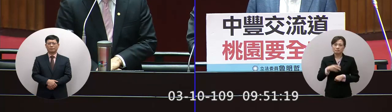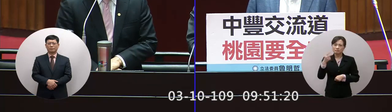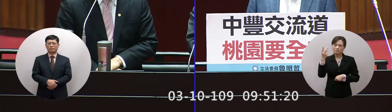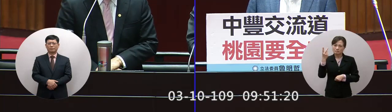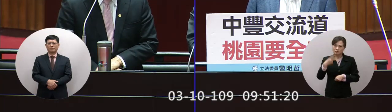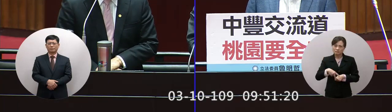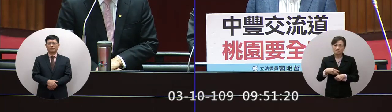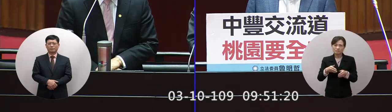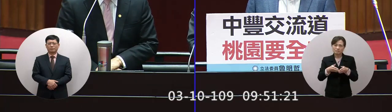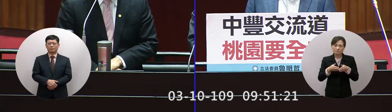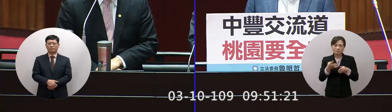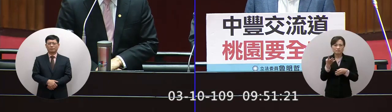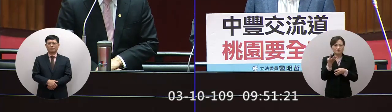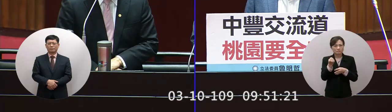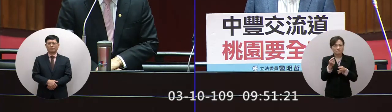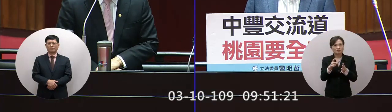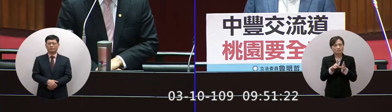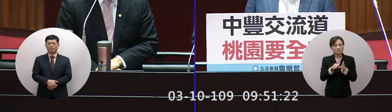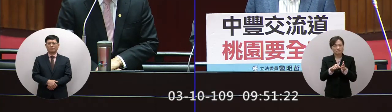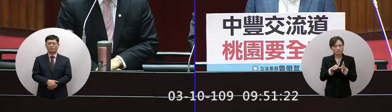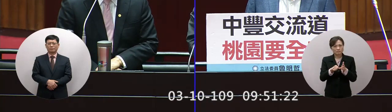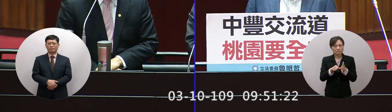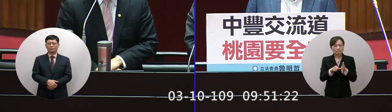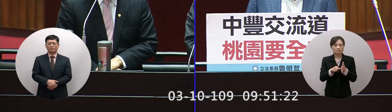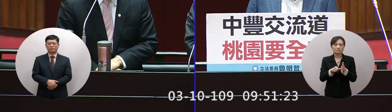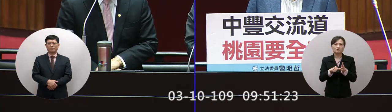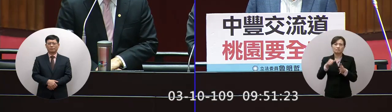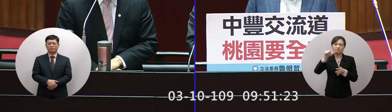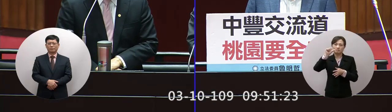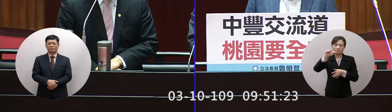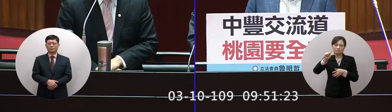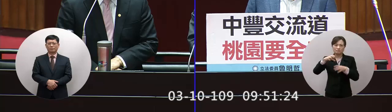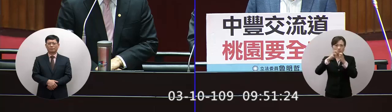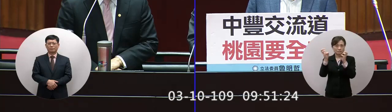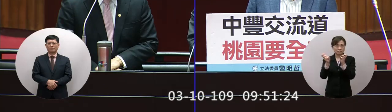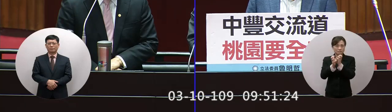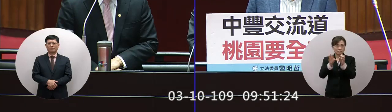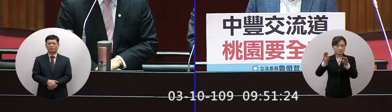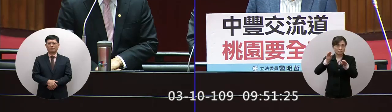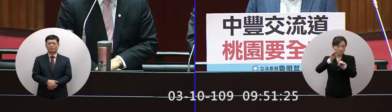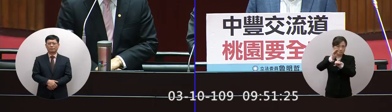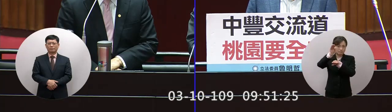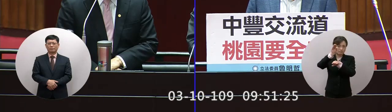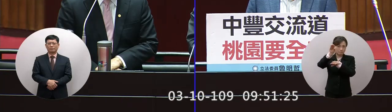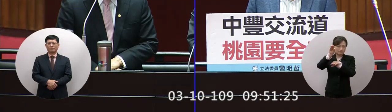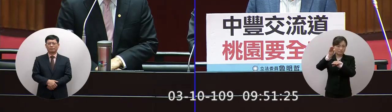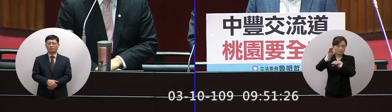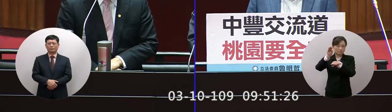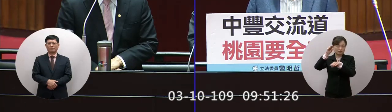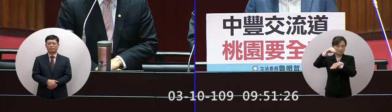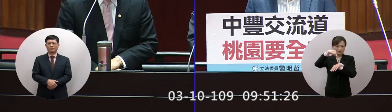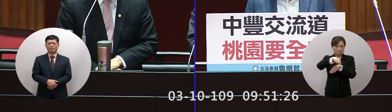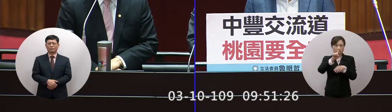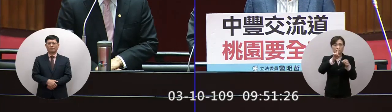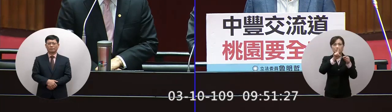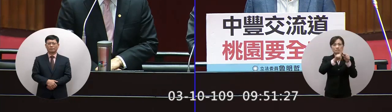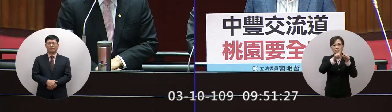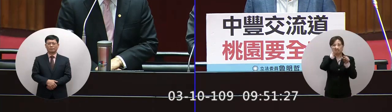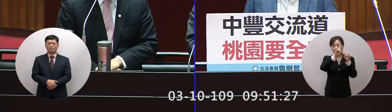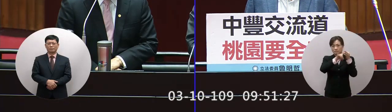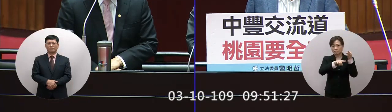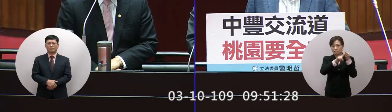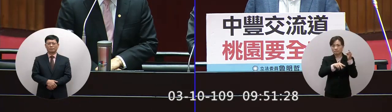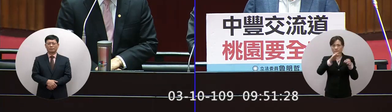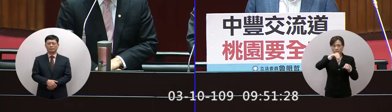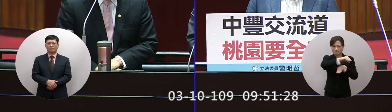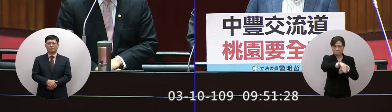久我们五羊高架从中壢下来这一座中丰交流道哈才能够落成？